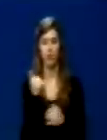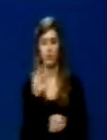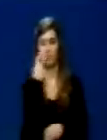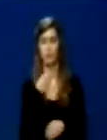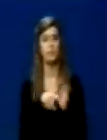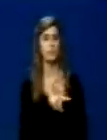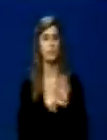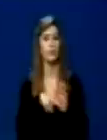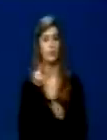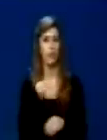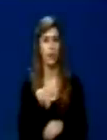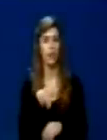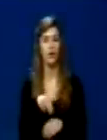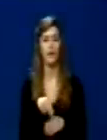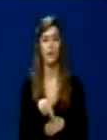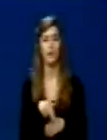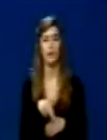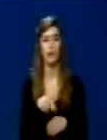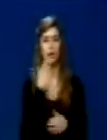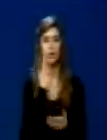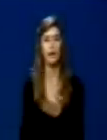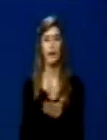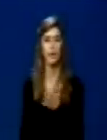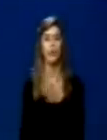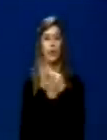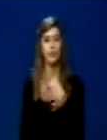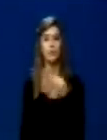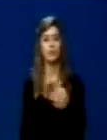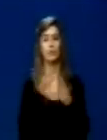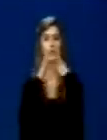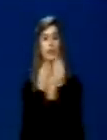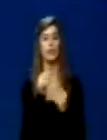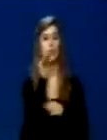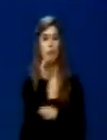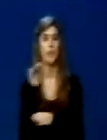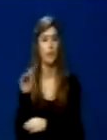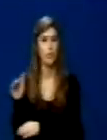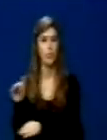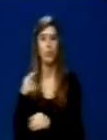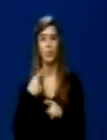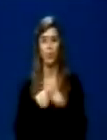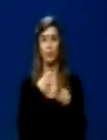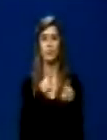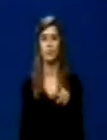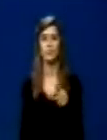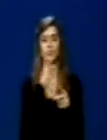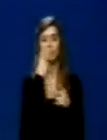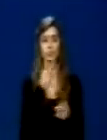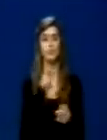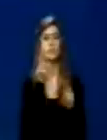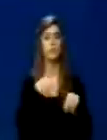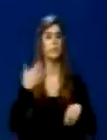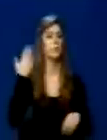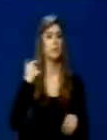mangësi që po e përcjell vazhdimisht secilin raport, e që po e bën atë që më herët